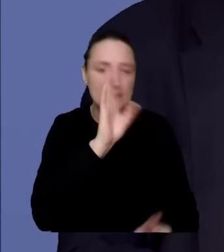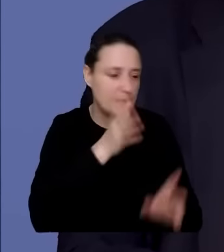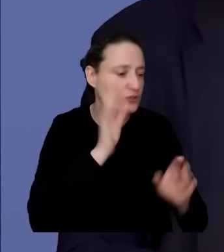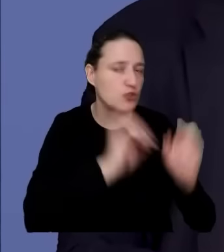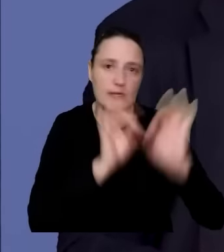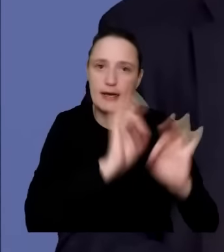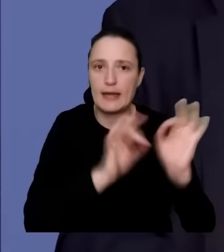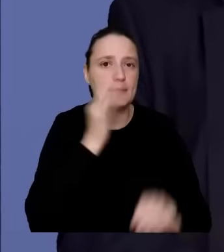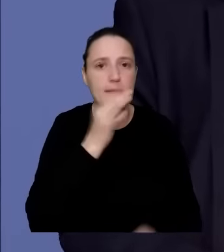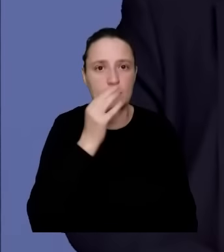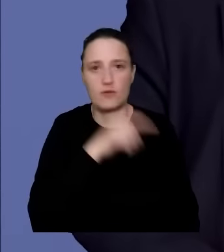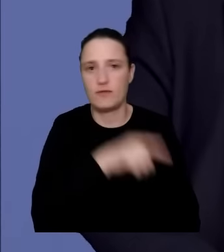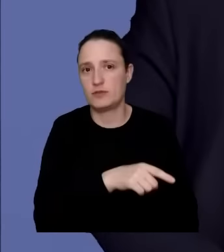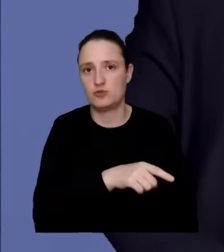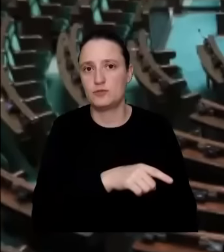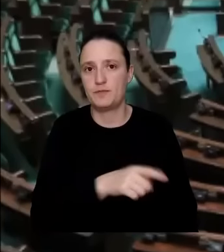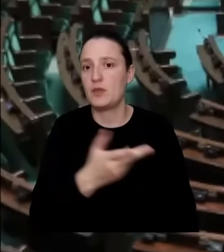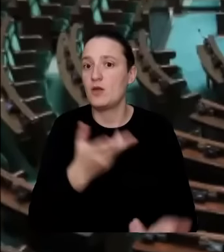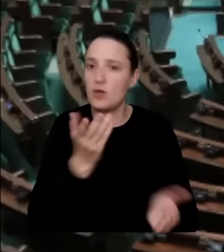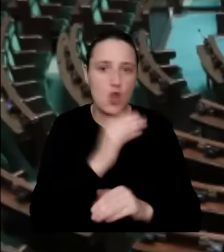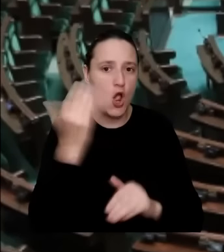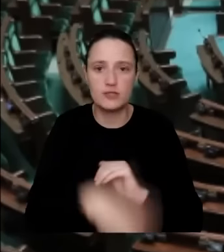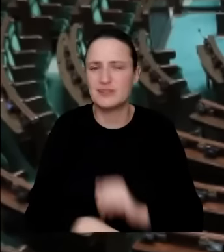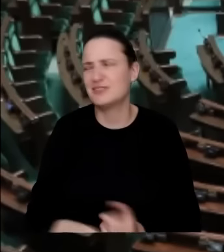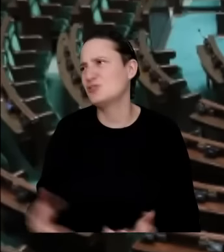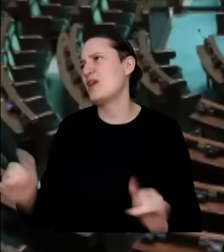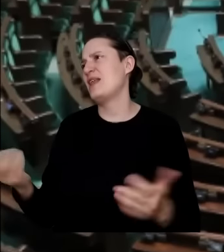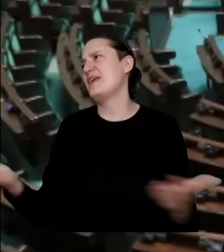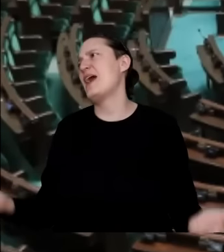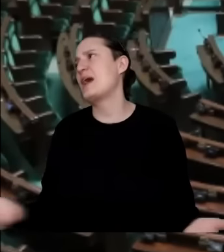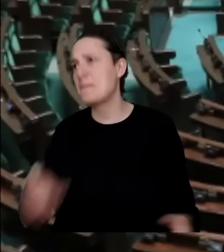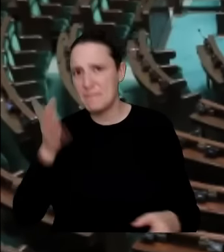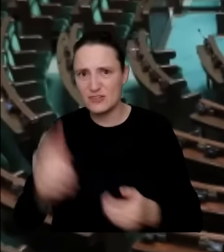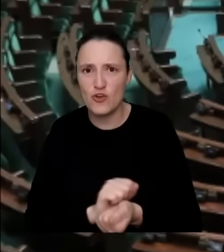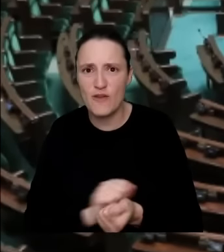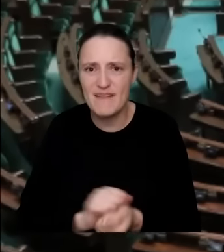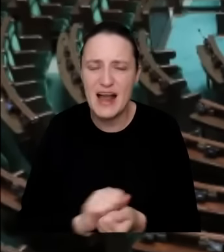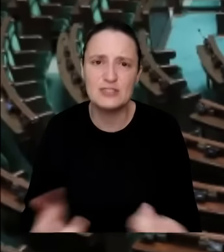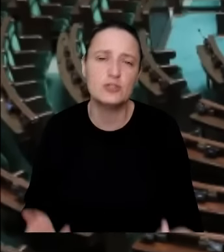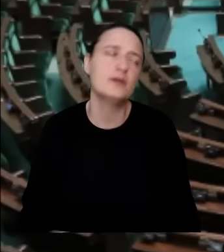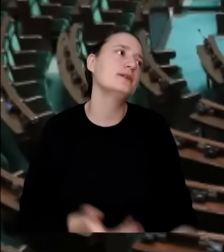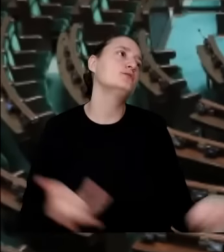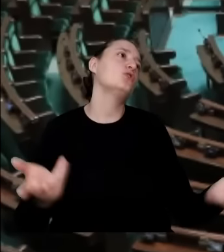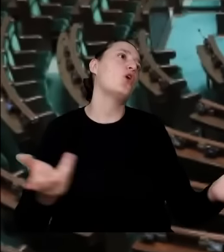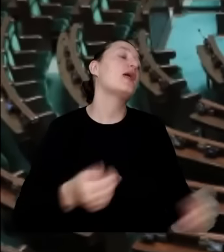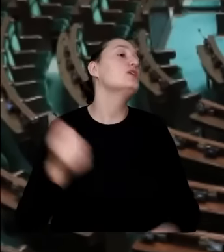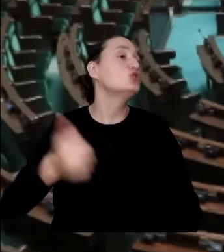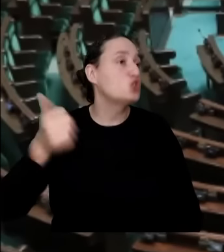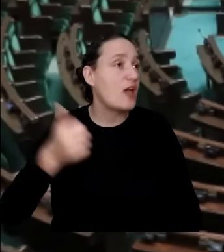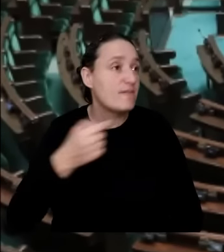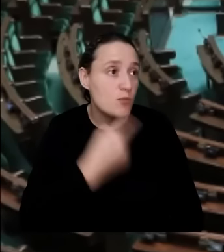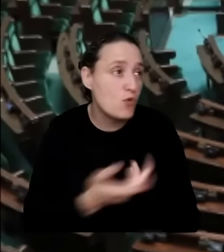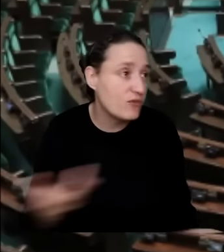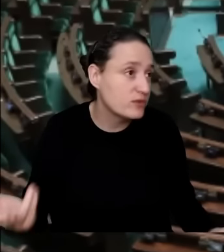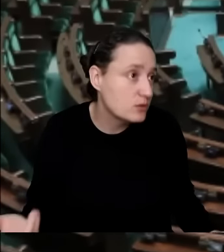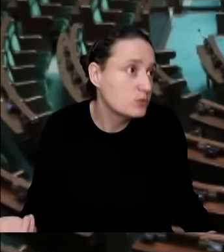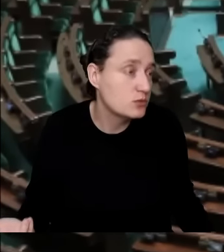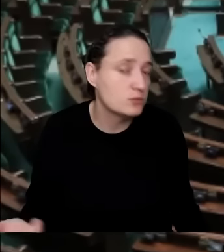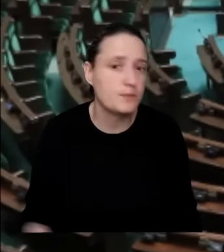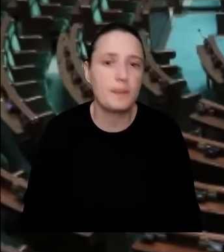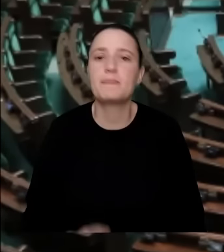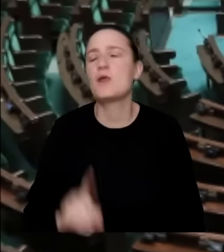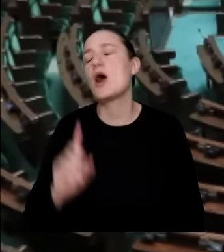kropka Ale to się nie składa w całość no pani pos jeżeli mówią że będą walczyli o to że przewodnicząca No ale jeżeli